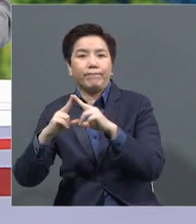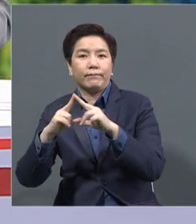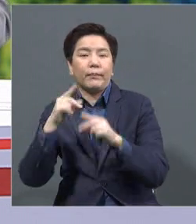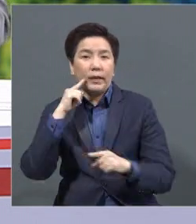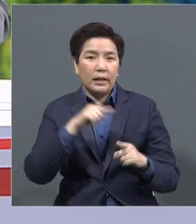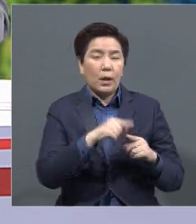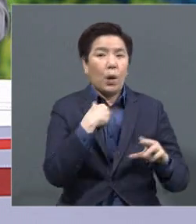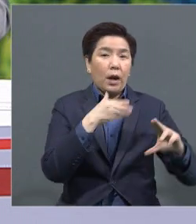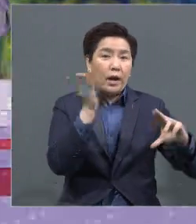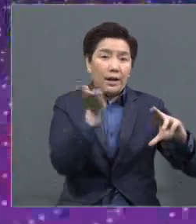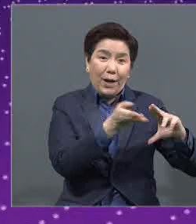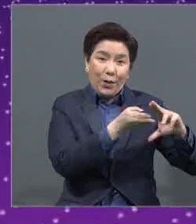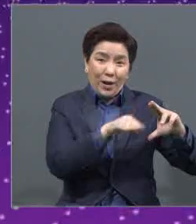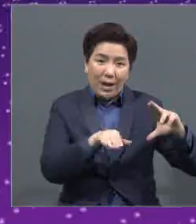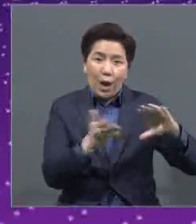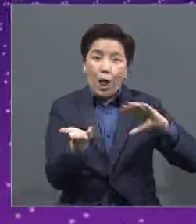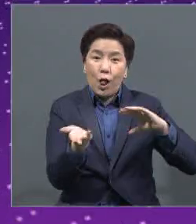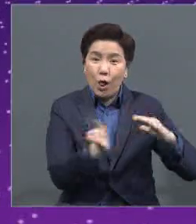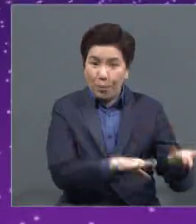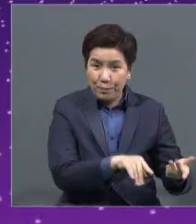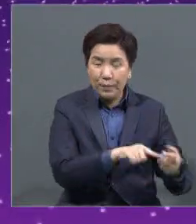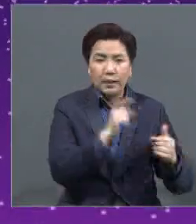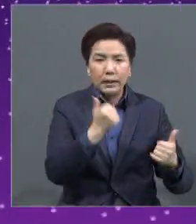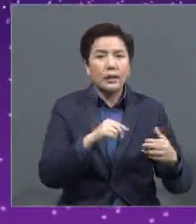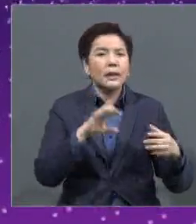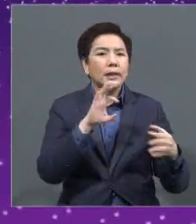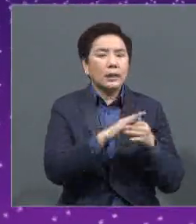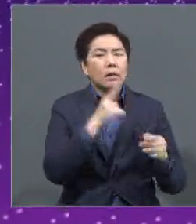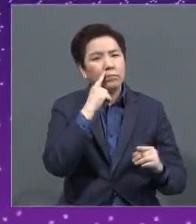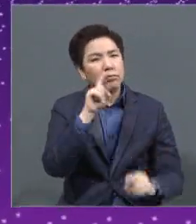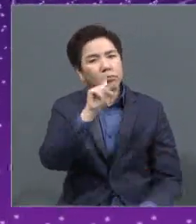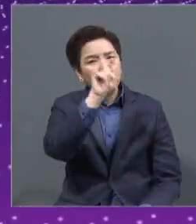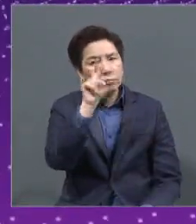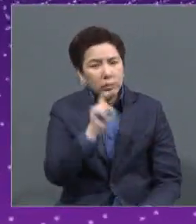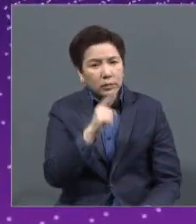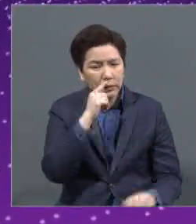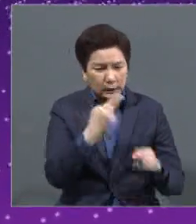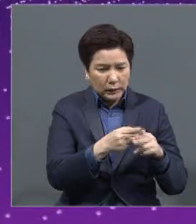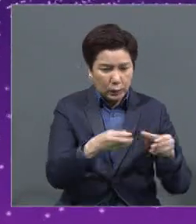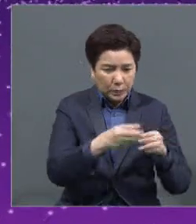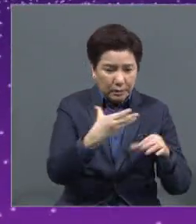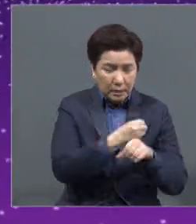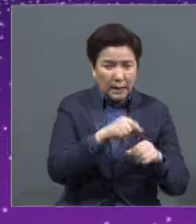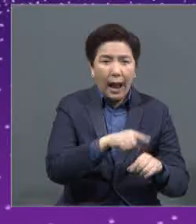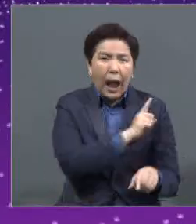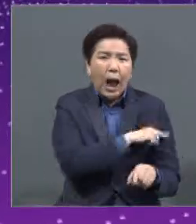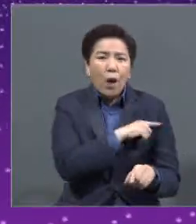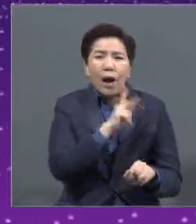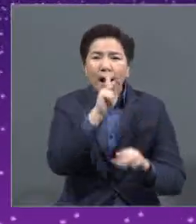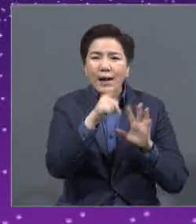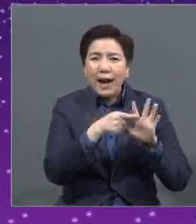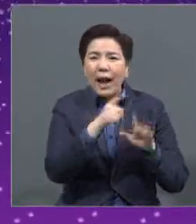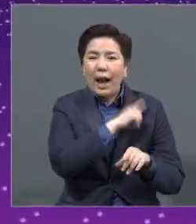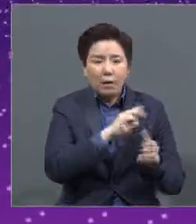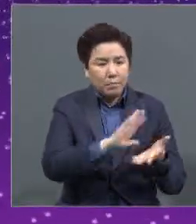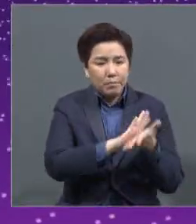สั่งยุบพรรคก้าไกลจนถึงวันนี้ก็ยังมีข้อสังเกตเรื่องของข้อกฎหมายกันอยู่นะฮะอย่างเช่นสามารถทำได้หรือไม่เพราะว่าหนึ่งในนั้นที่